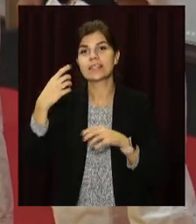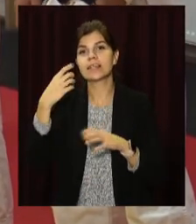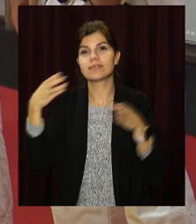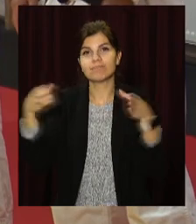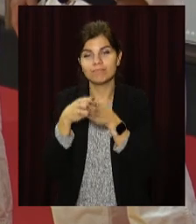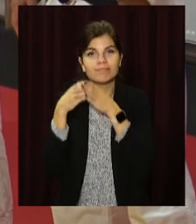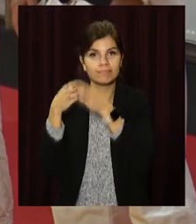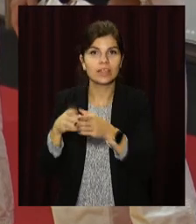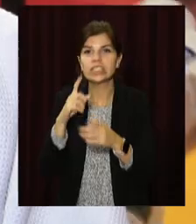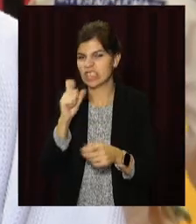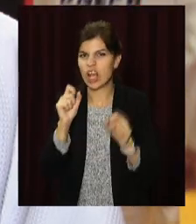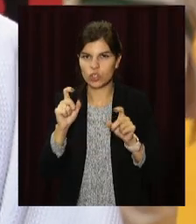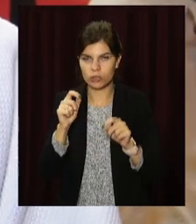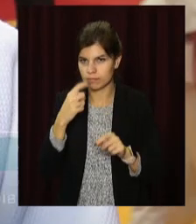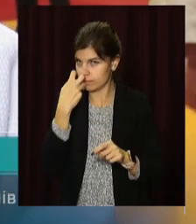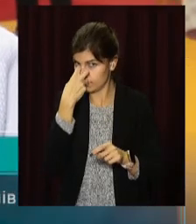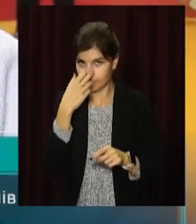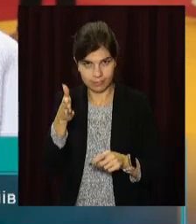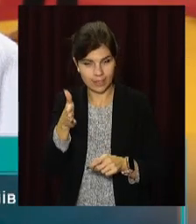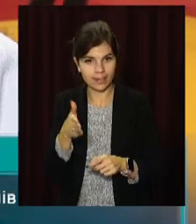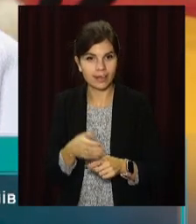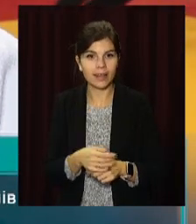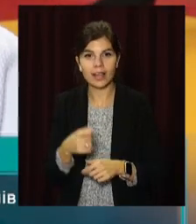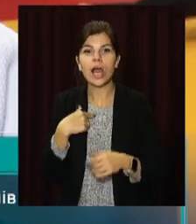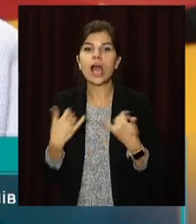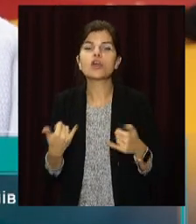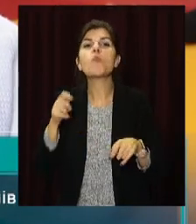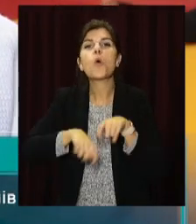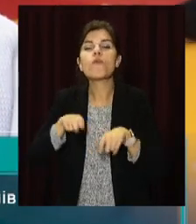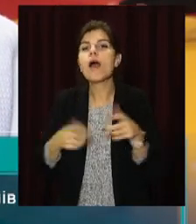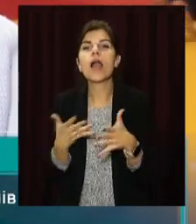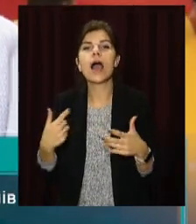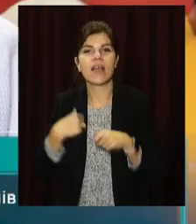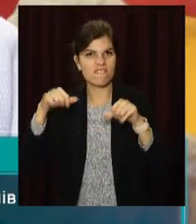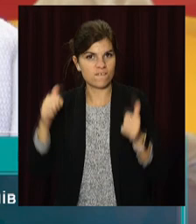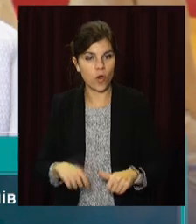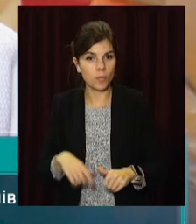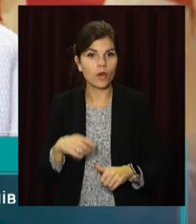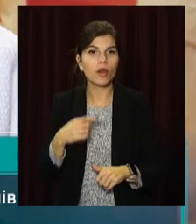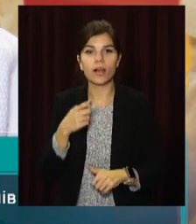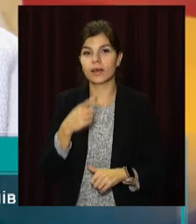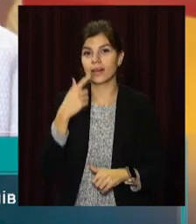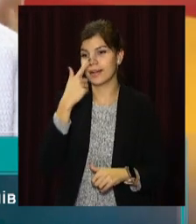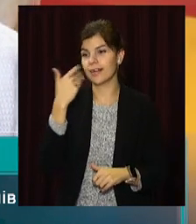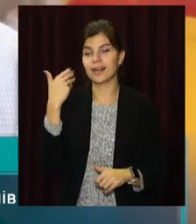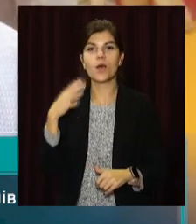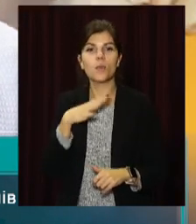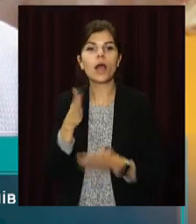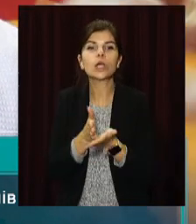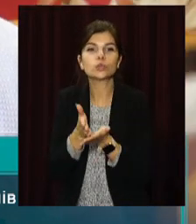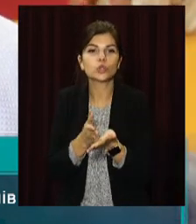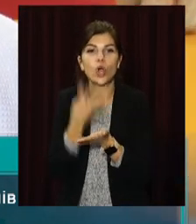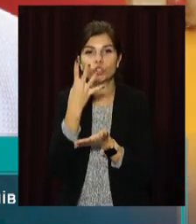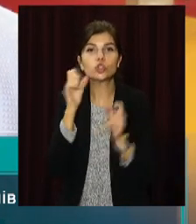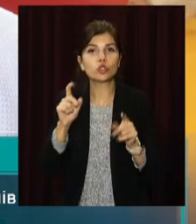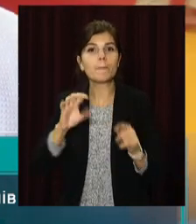форум поїде за золотом. Посмотрел, в якій я зараз формі. Вот. То, що були предыдущі заслуги, 4